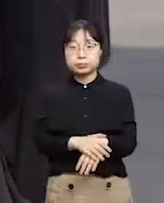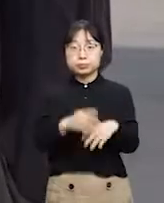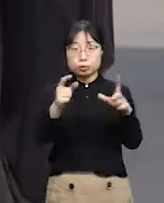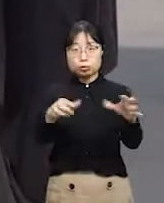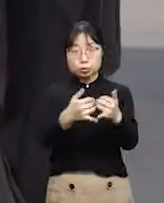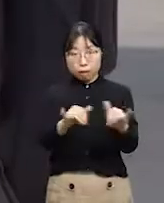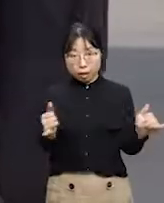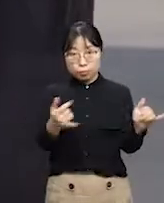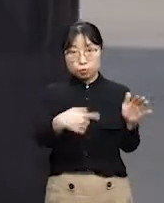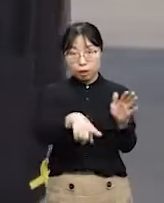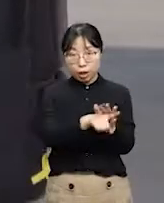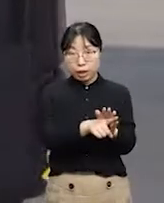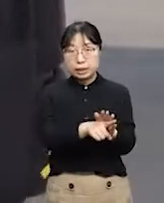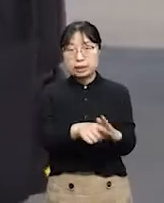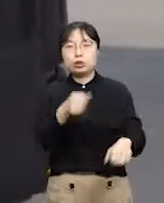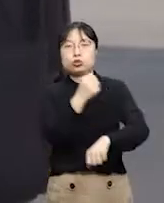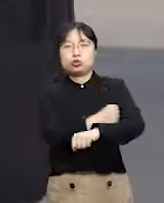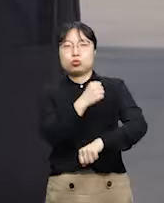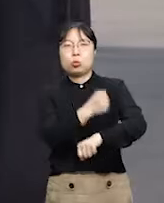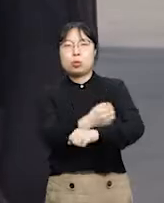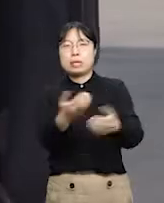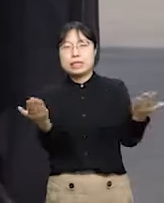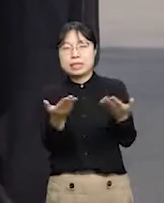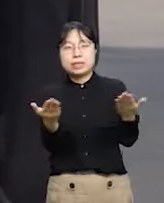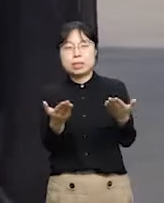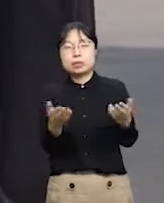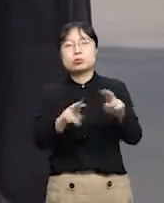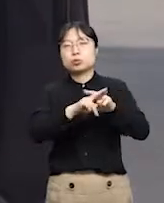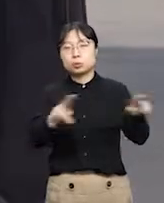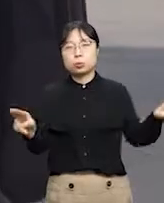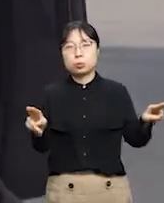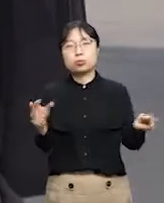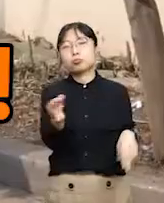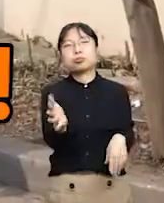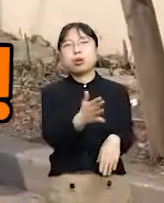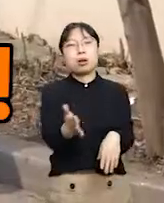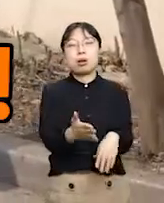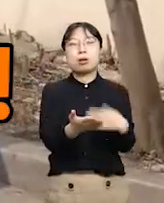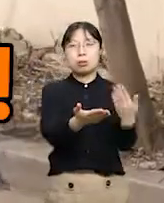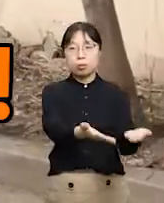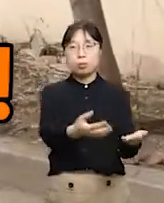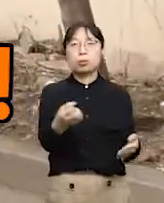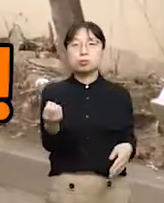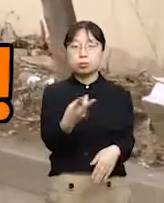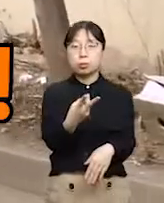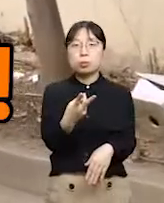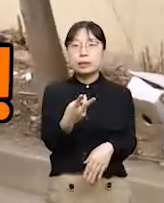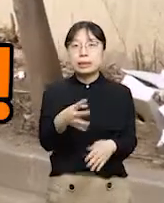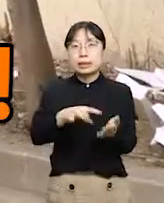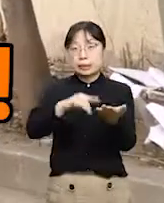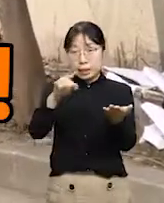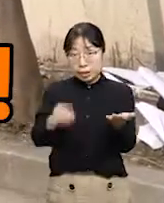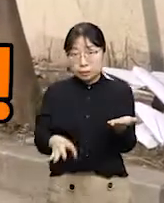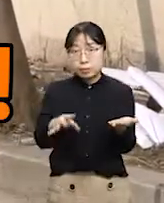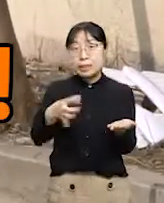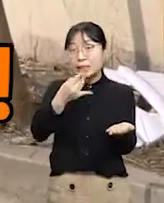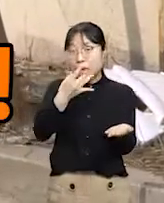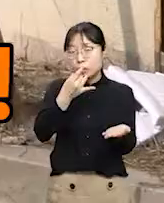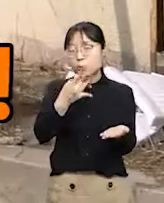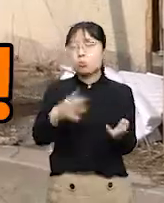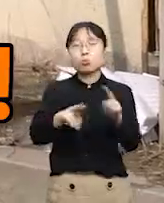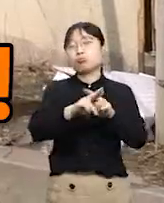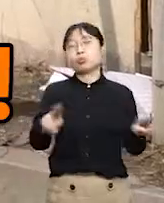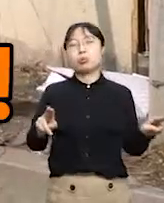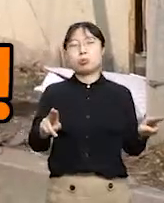주민들에게는 요역 그런 것을 면제해주고 네. 그 다음에 환곡도 탕감을 해주셨어요. 야. 그리고